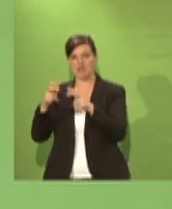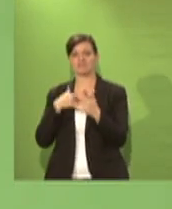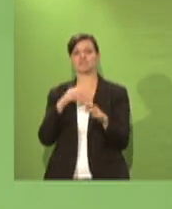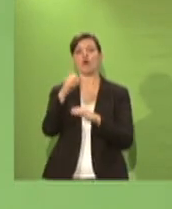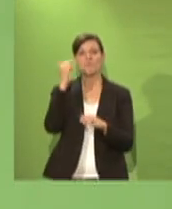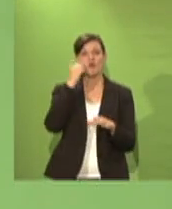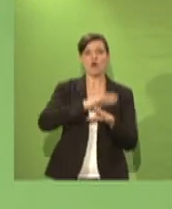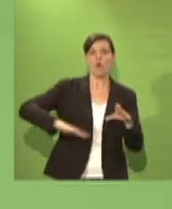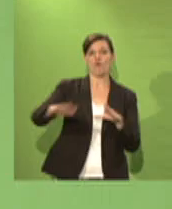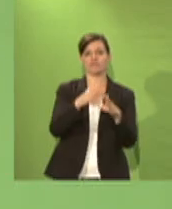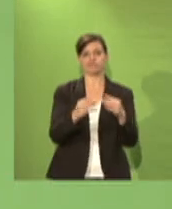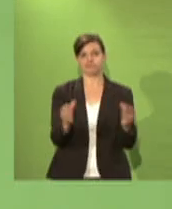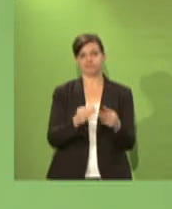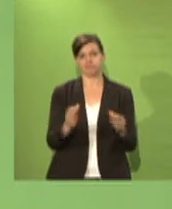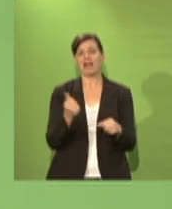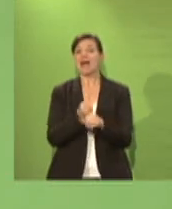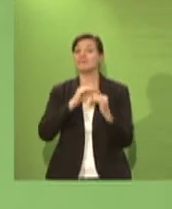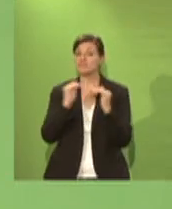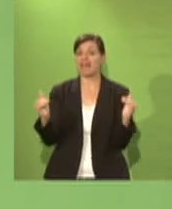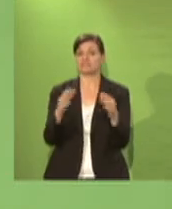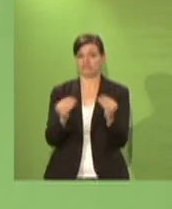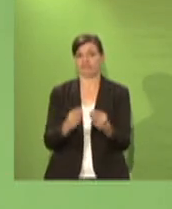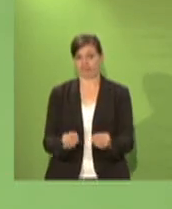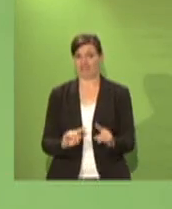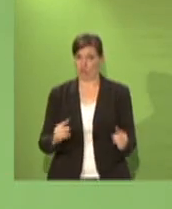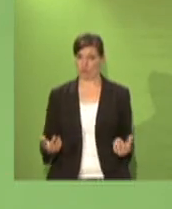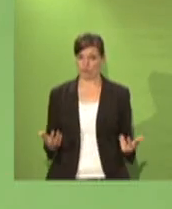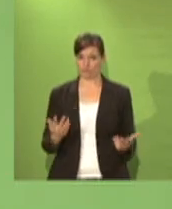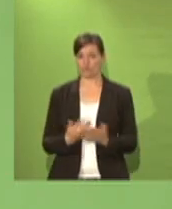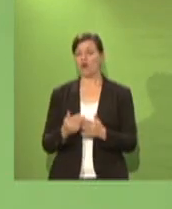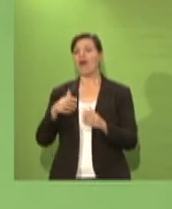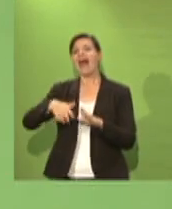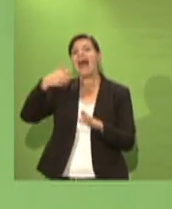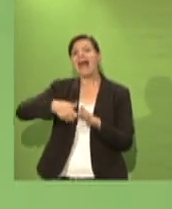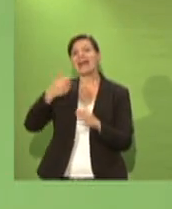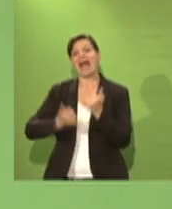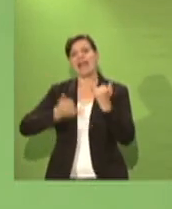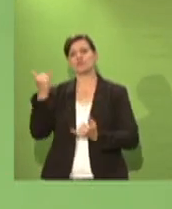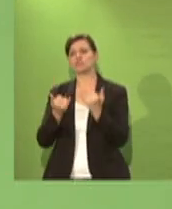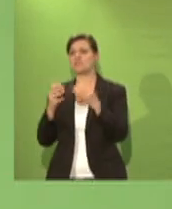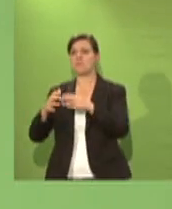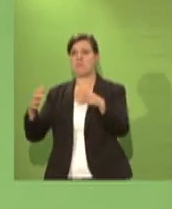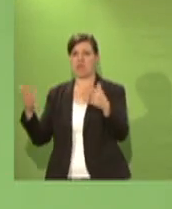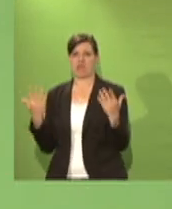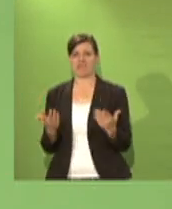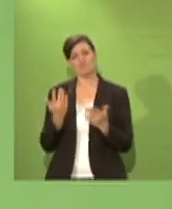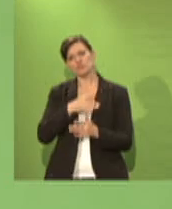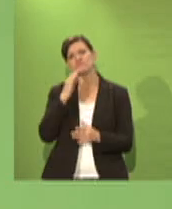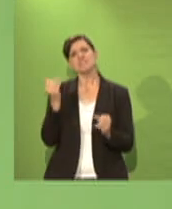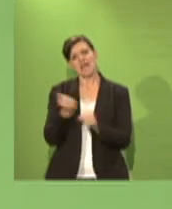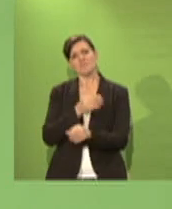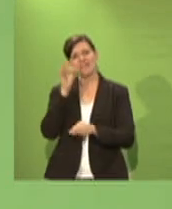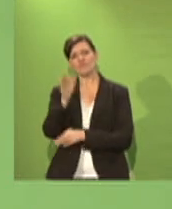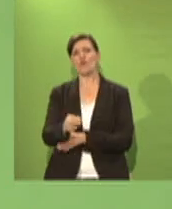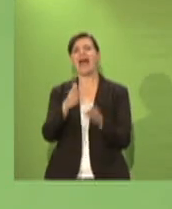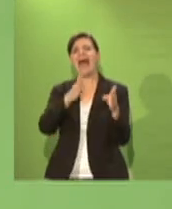Arbeitsplätzen in der bäuerlichen Landwirtschaft. Wir haben eine Agrarindustrie, die weiter geworden ist. Hier müssen wir einiges machen. Wir haben großen Verlust an